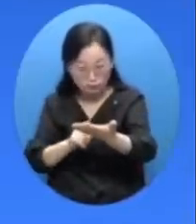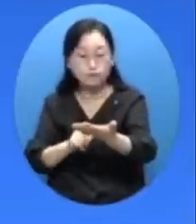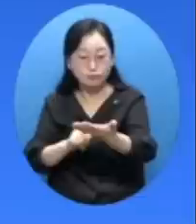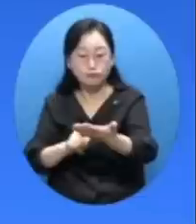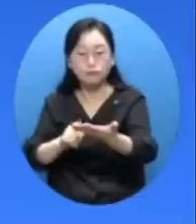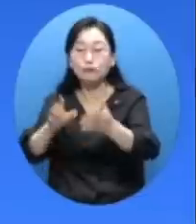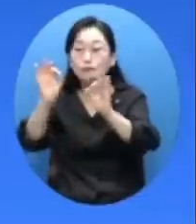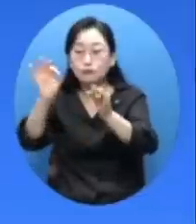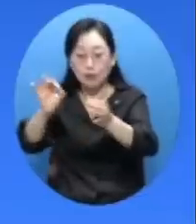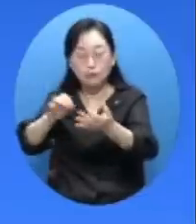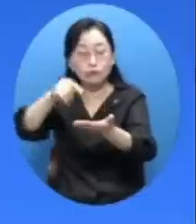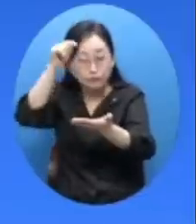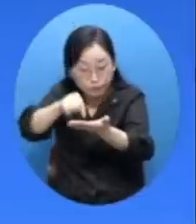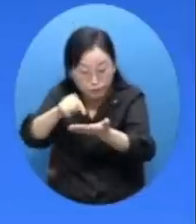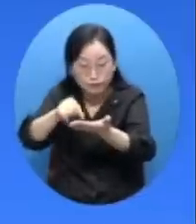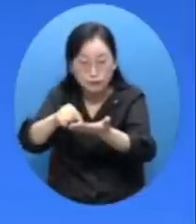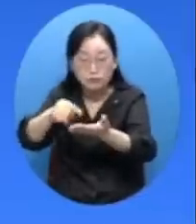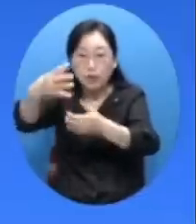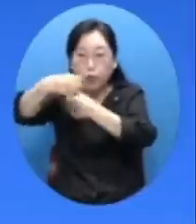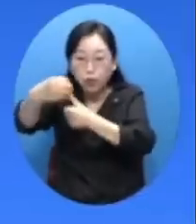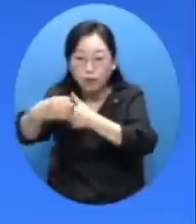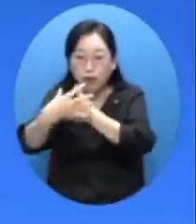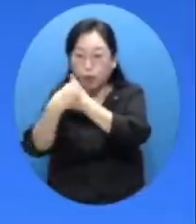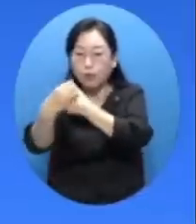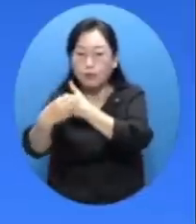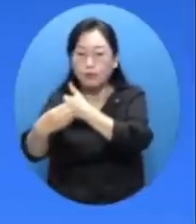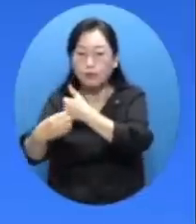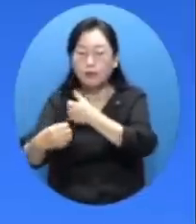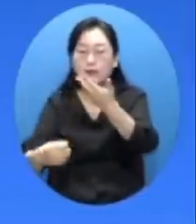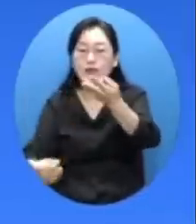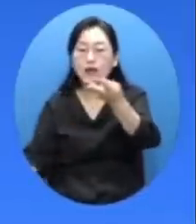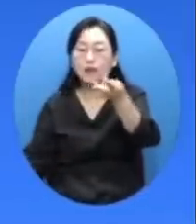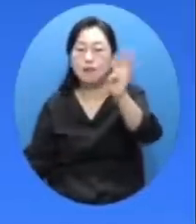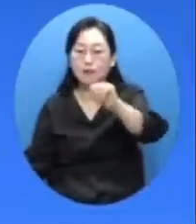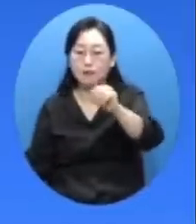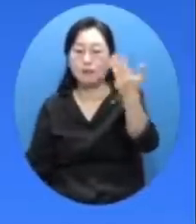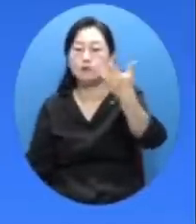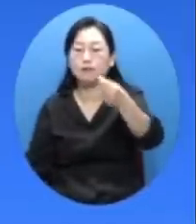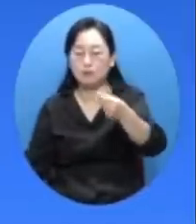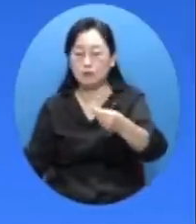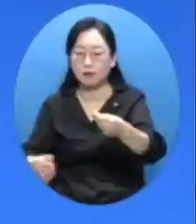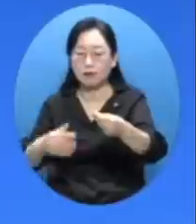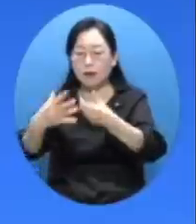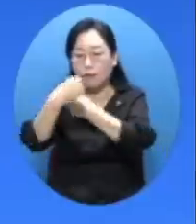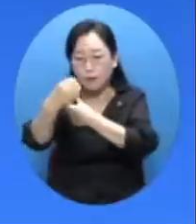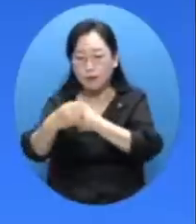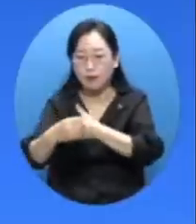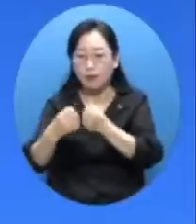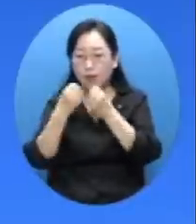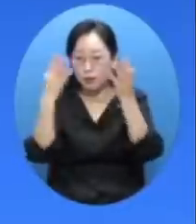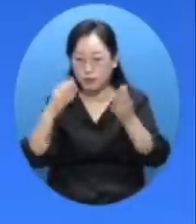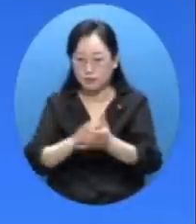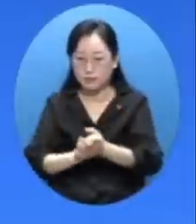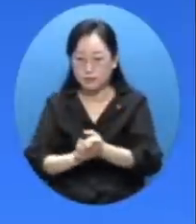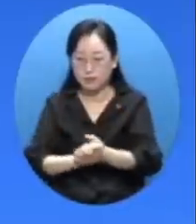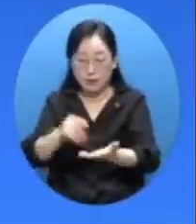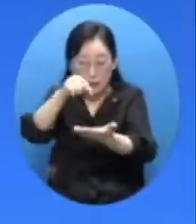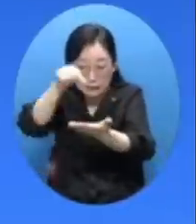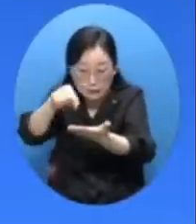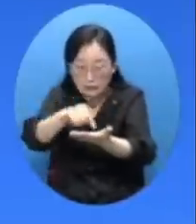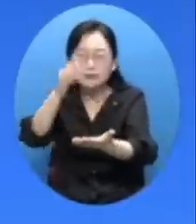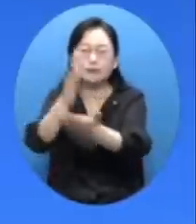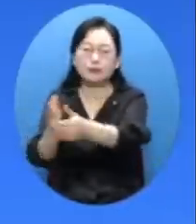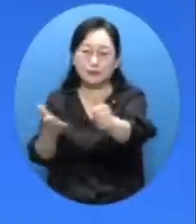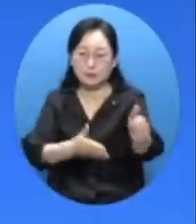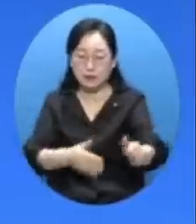있는 돈이 다 날아가갖고 글쎄 돈이 얼마나 많은지 3억 8천만 원이 다 날아갔더라고요. 함부로 뭐 누르면 안 됩니다.